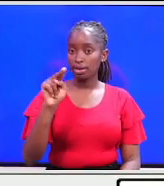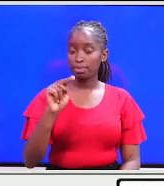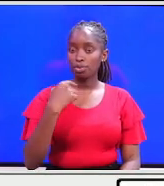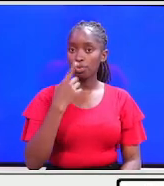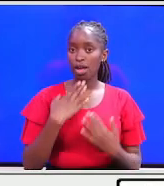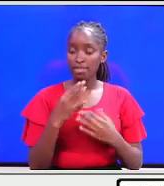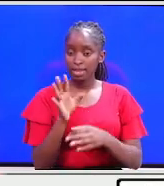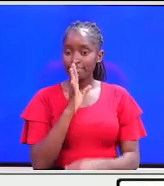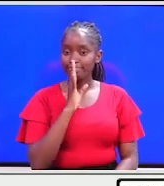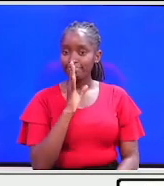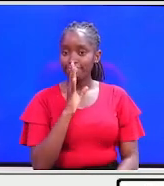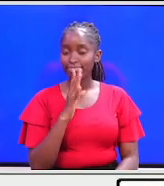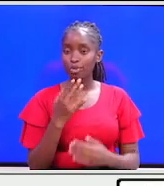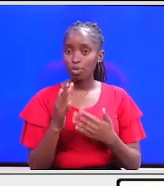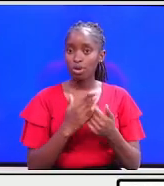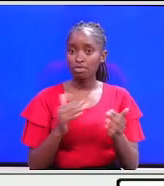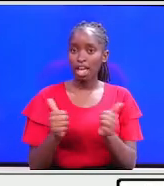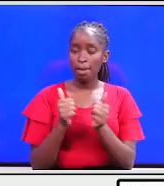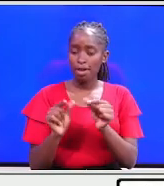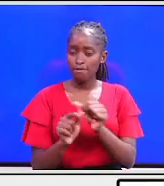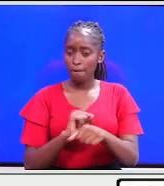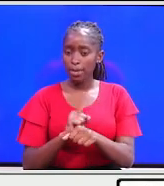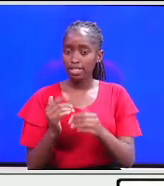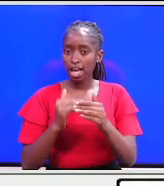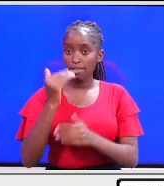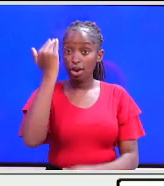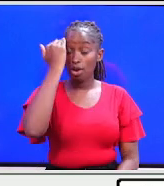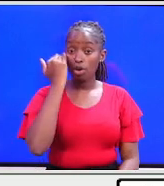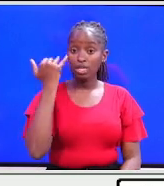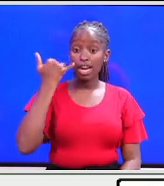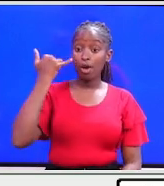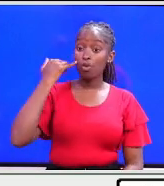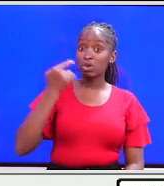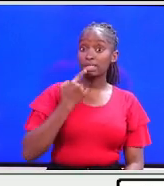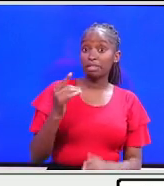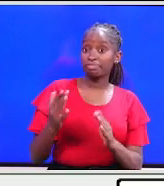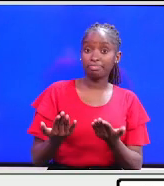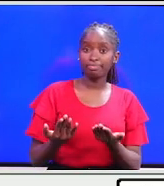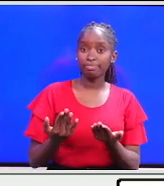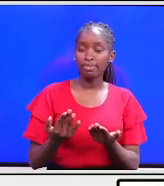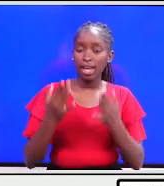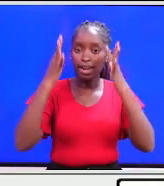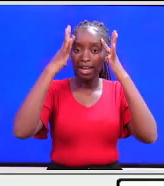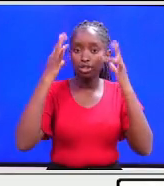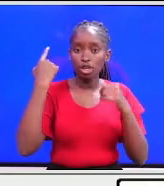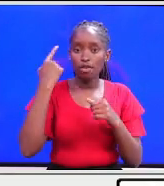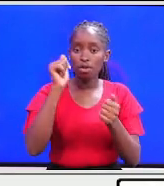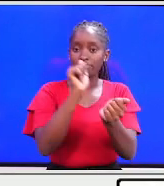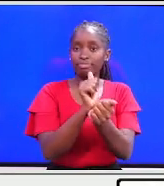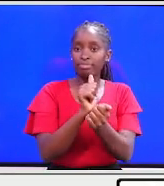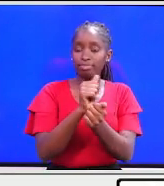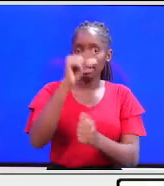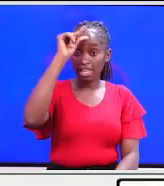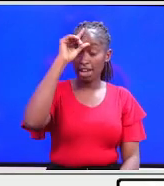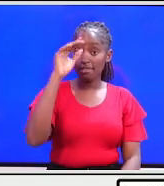kiliweza kutukia masaa machache baada ya koti ama mahakama ya Nakuru kuweza kusema kwamba ama kuweza kutoa amri ya kukamatwa kwa gavana wa